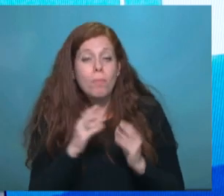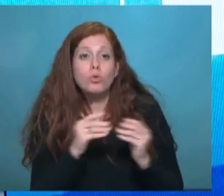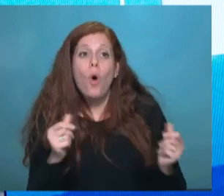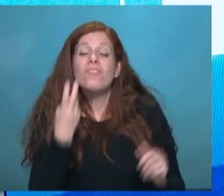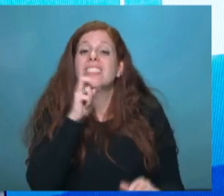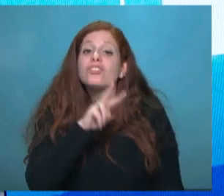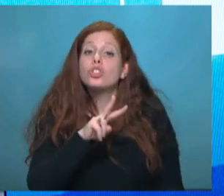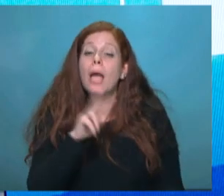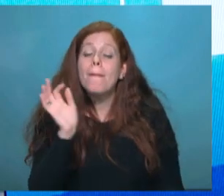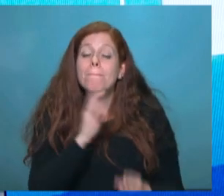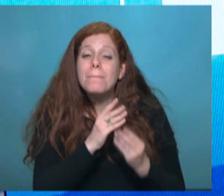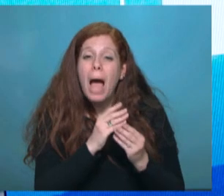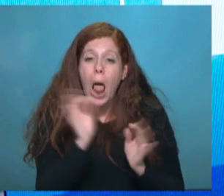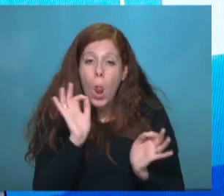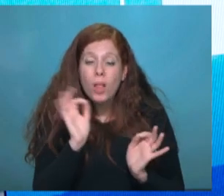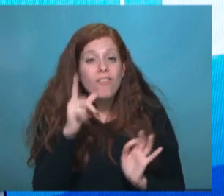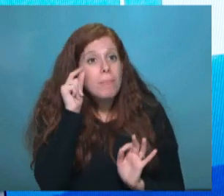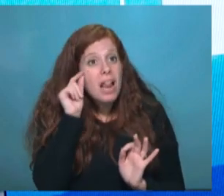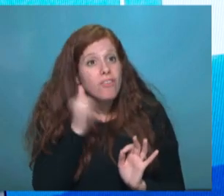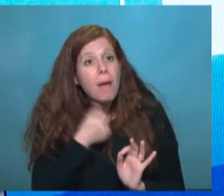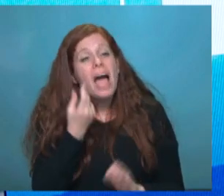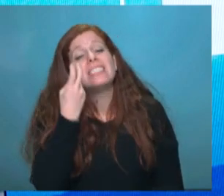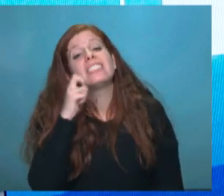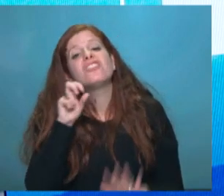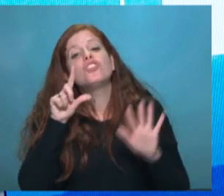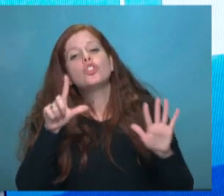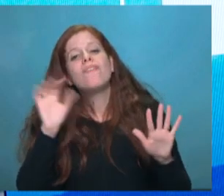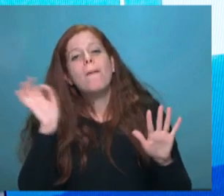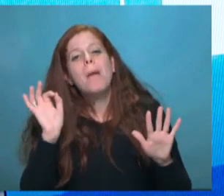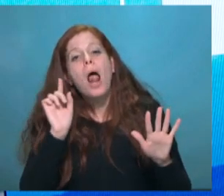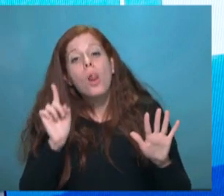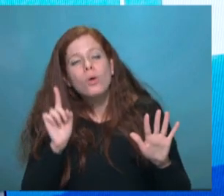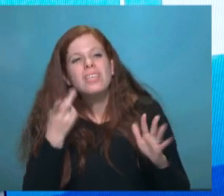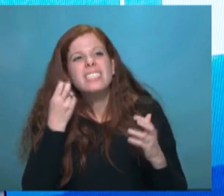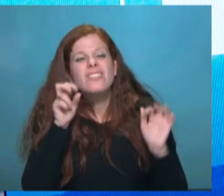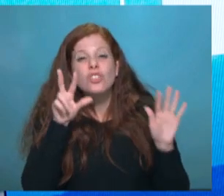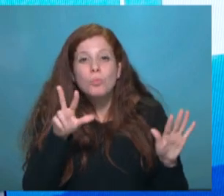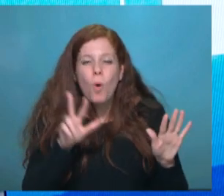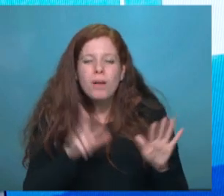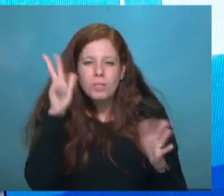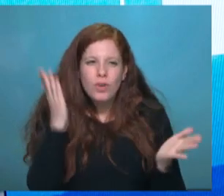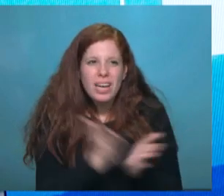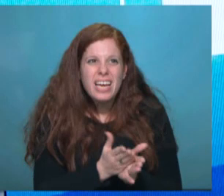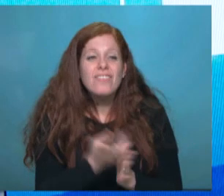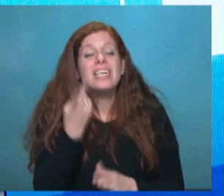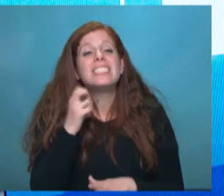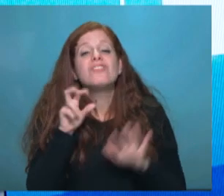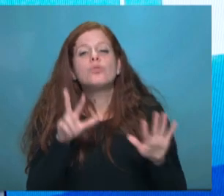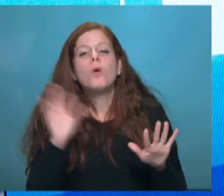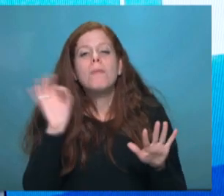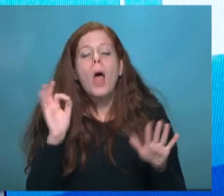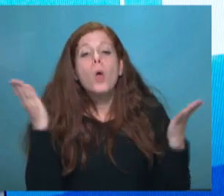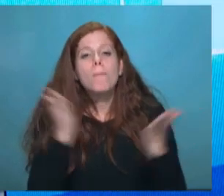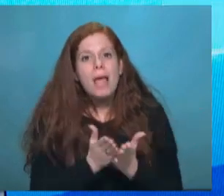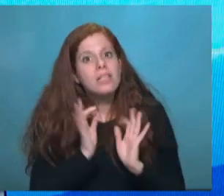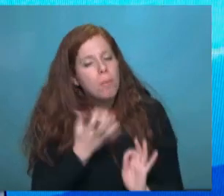לאורך מישור החוף הצפוני, אבל בתל אביב מחר 27 מעלות, 28 בצפון הנגב, 28 מעלות באילת, זה